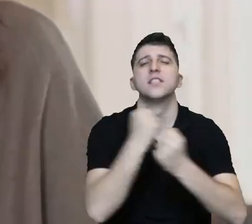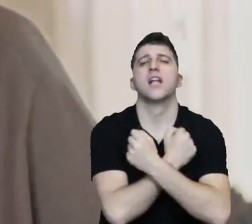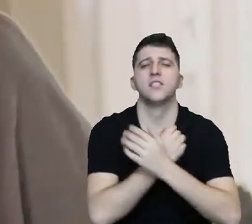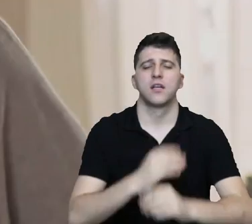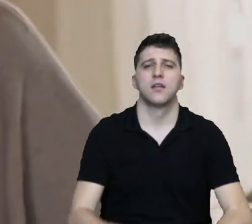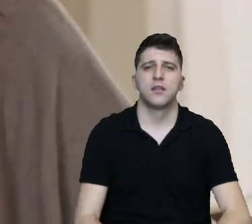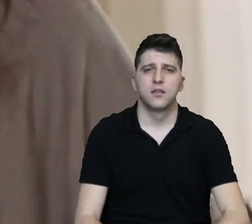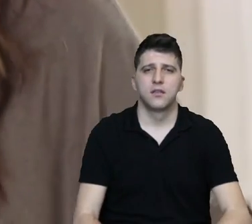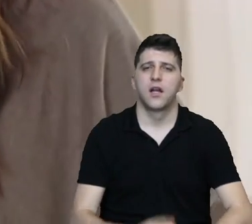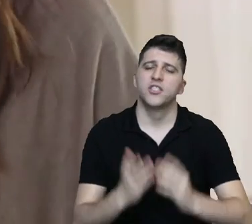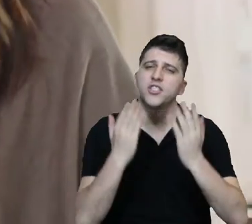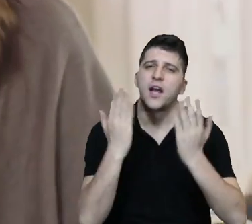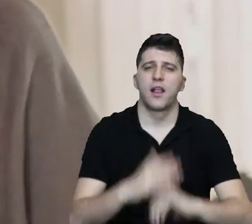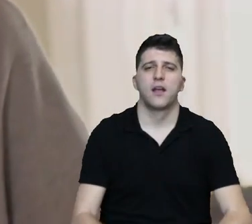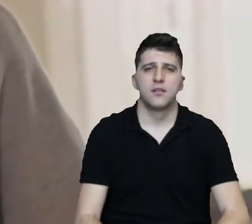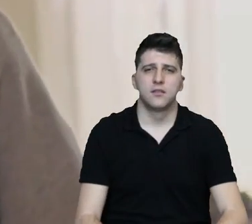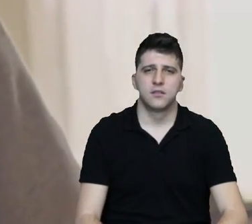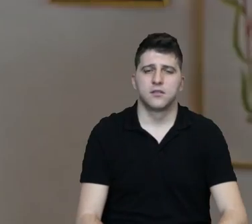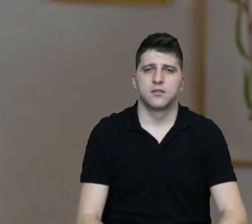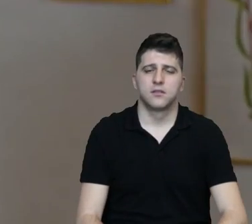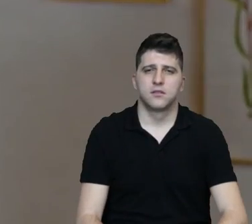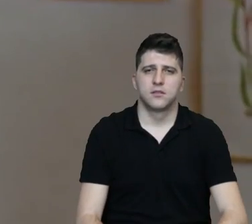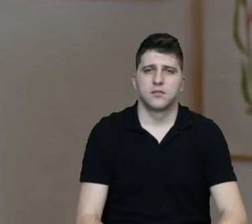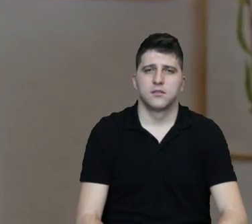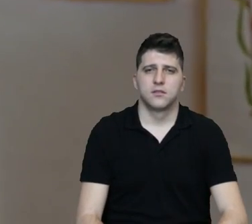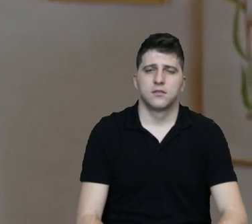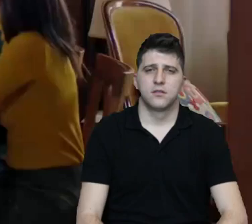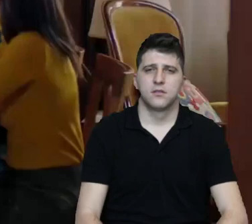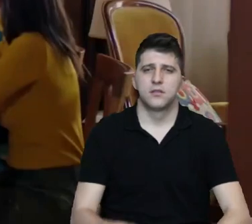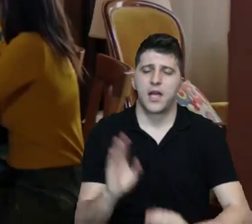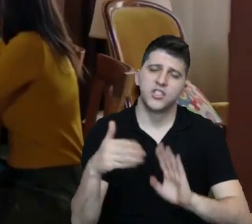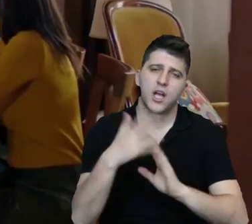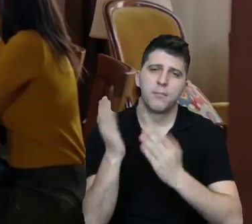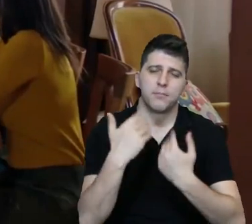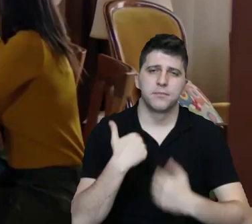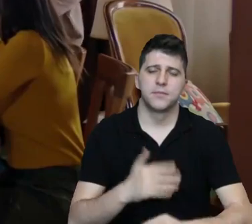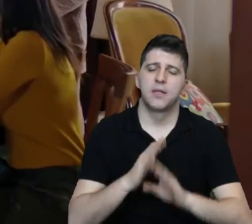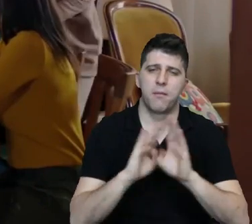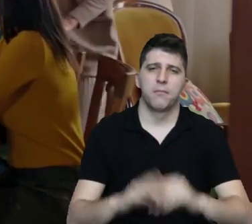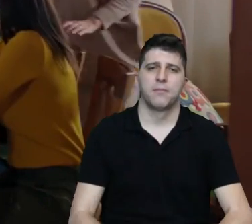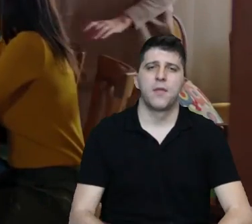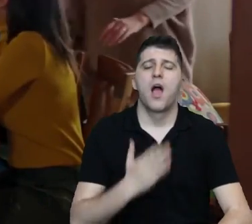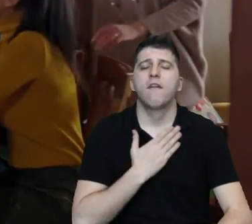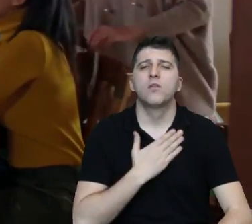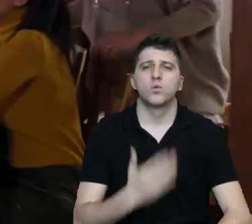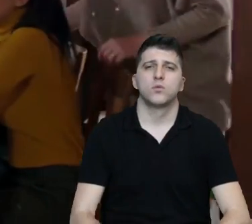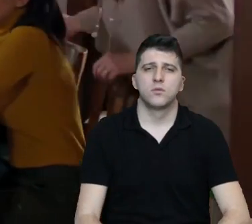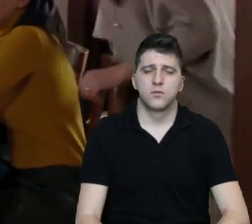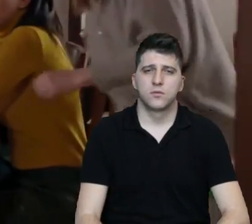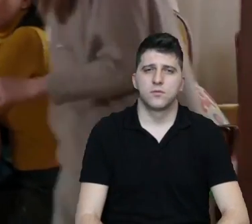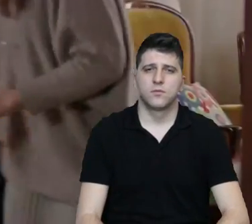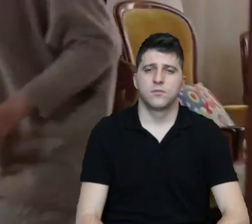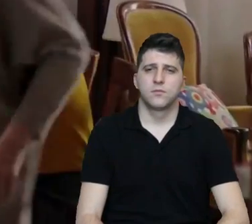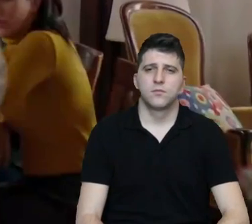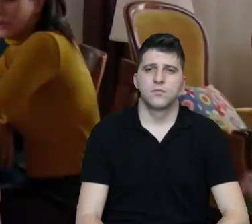kucaklayacak. Hadi inşallah. Nalan gidelim işareti yaptı. Hadi çıkalım. Tamam. Hadi afiyet olsun. Kızlar